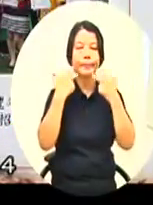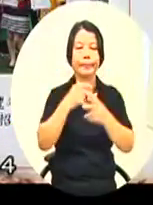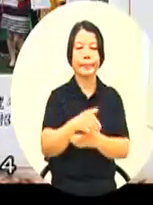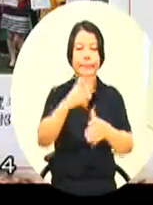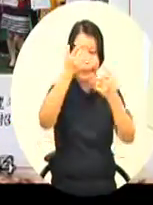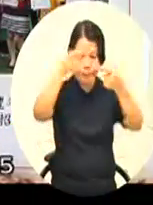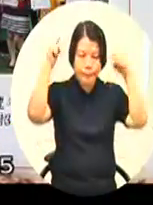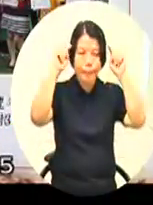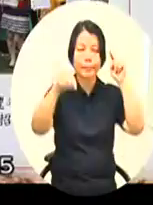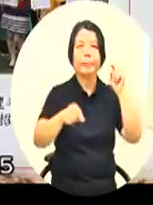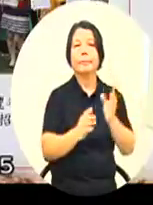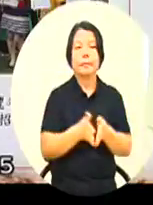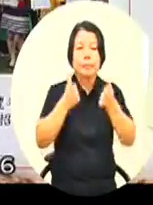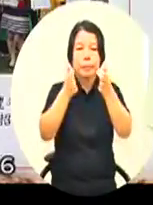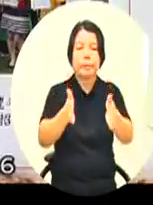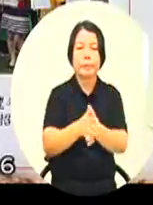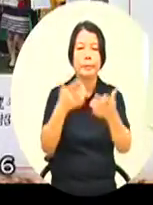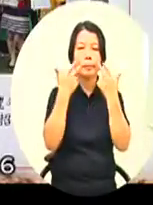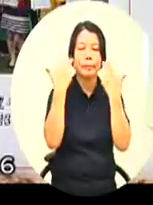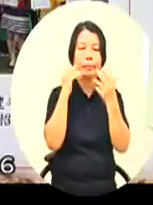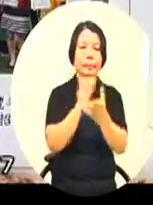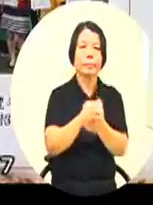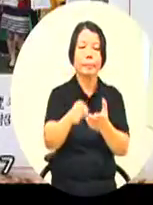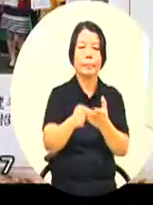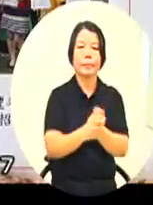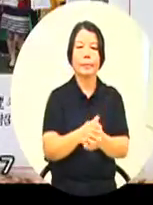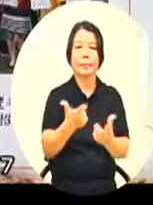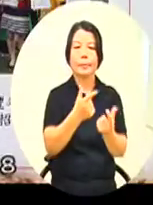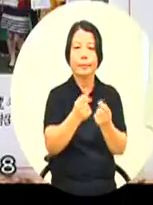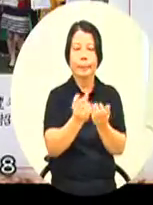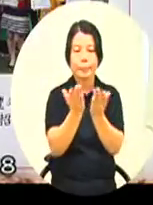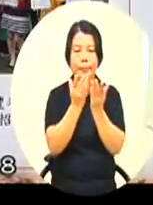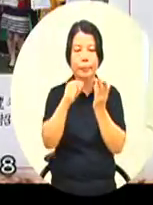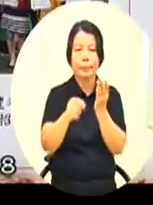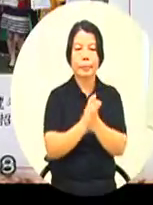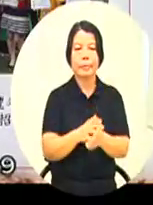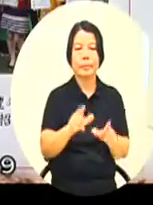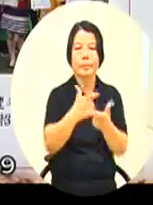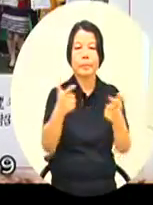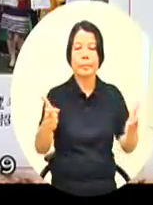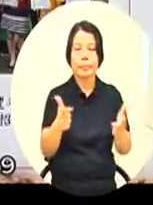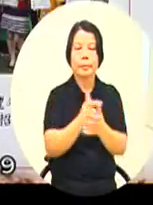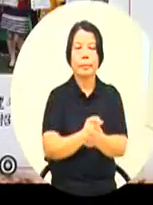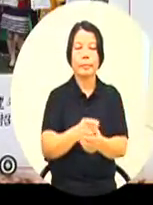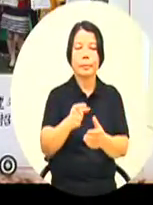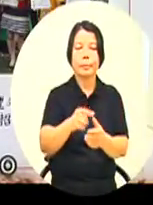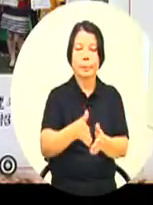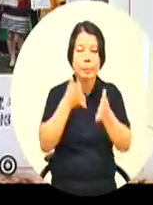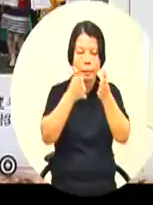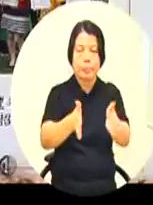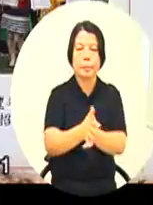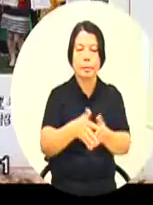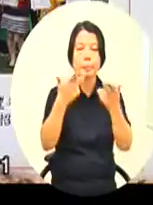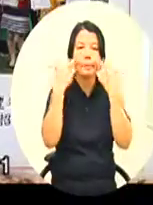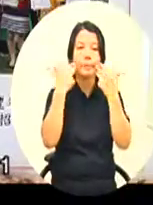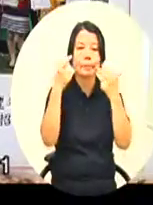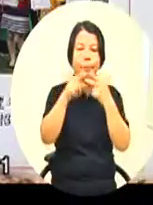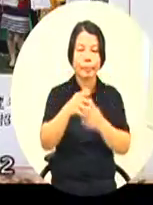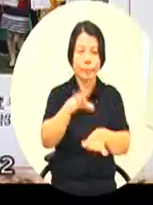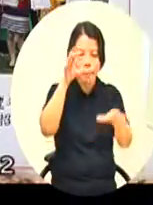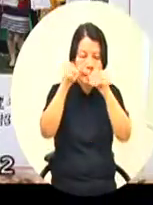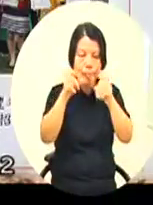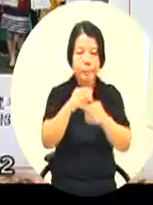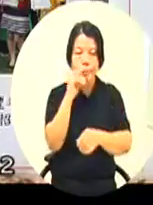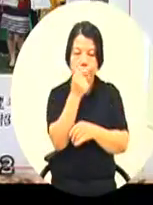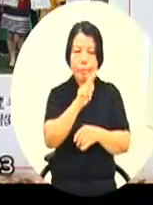落大学，就是针对我们的原住民朋友他的一个大学，他的通识教育学分是以他们部落的知识为主，非常有特